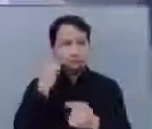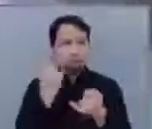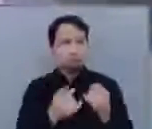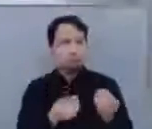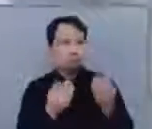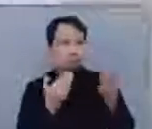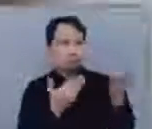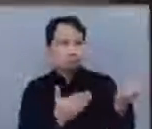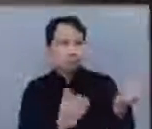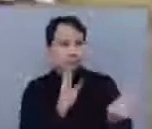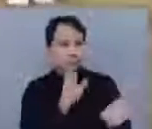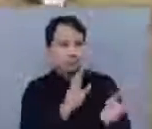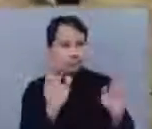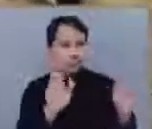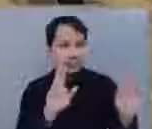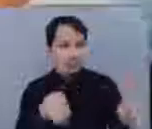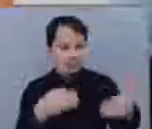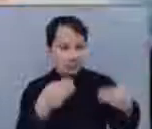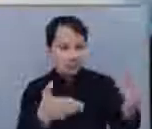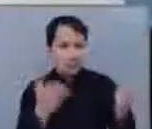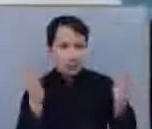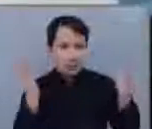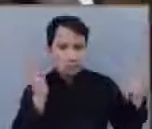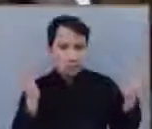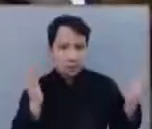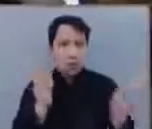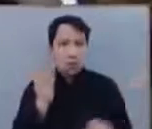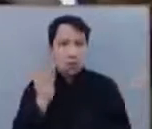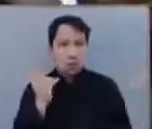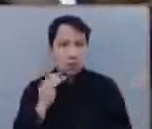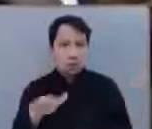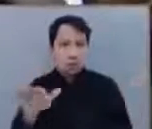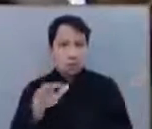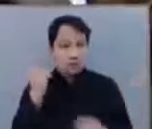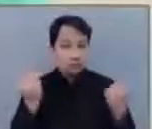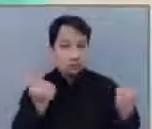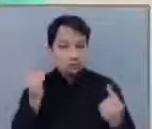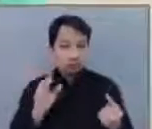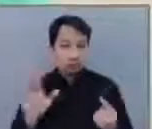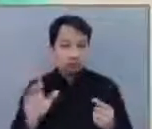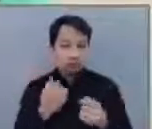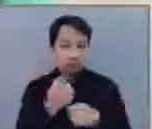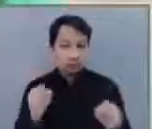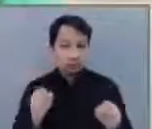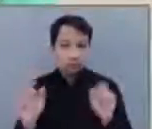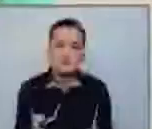kinakailangang serbisyo sa ngalan ng kapakanan ng publiko. Mela Lesmora para sa Bayan.